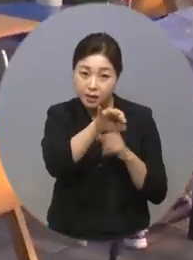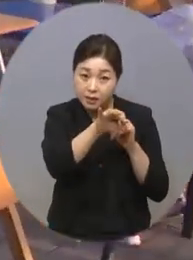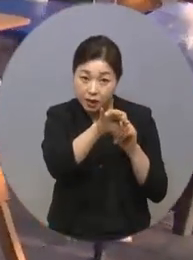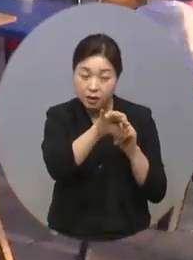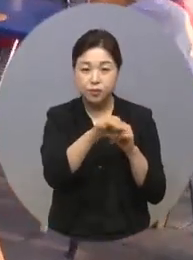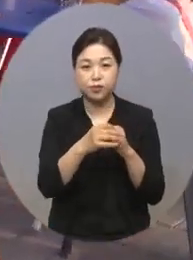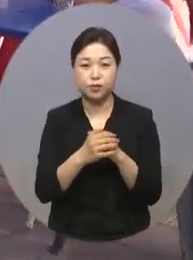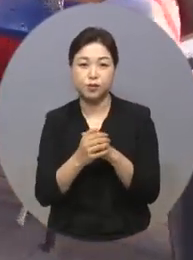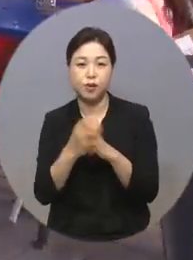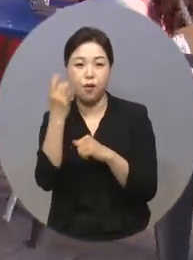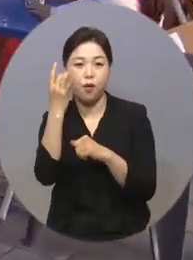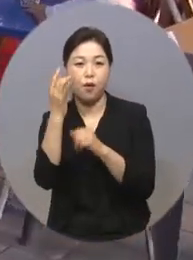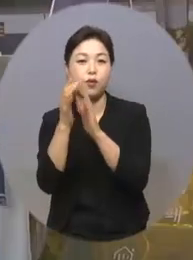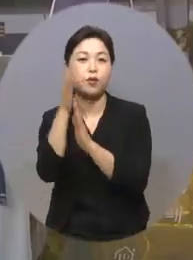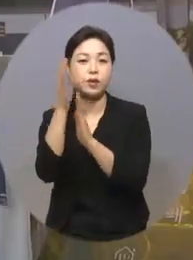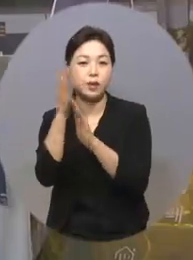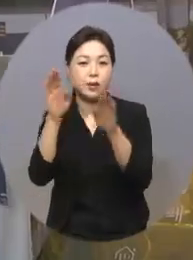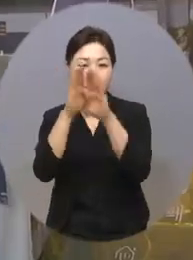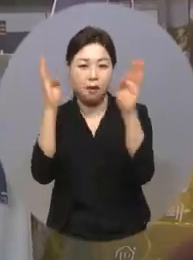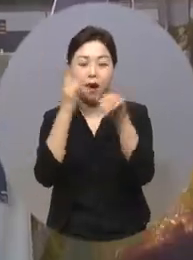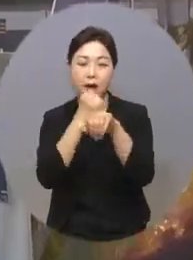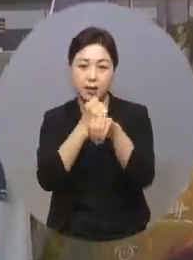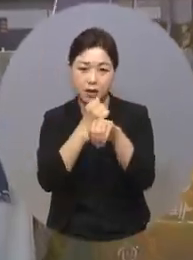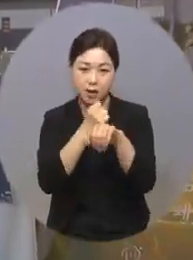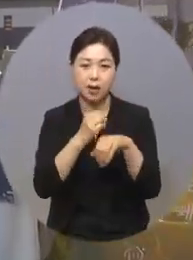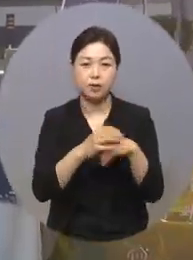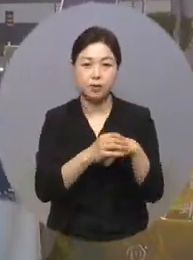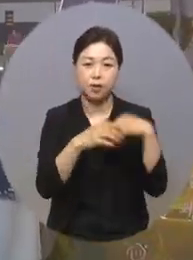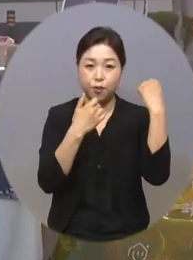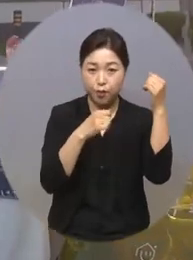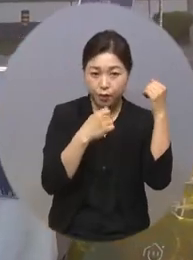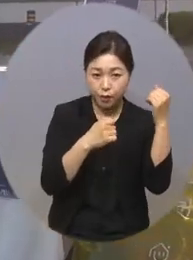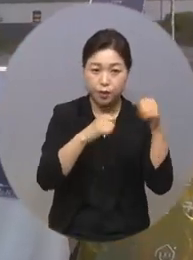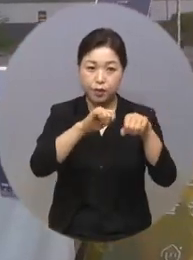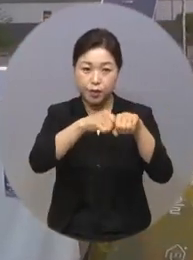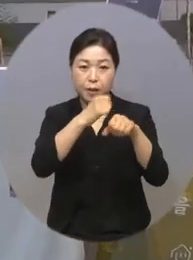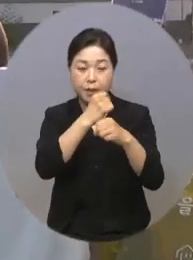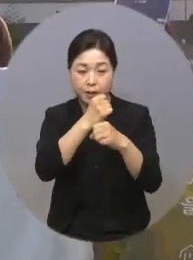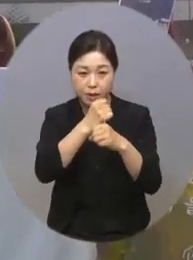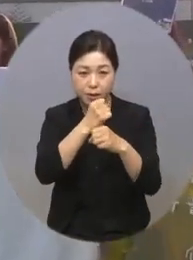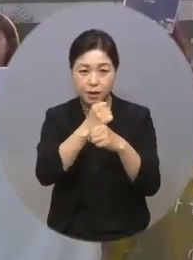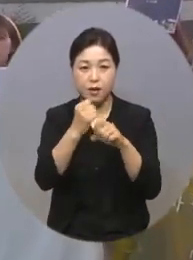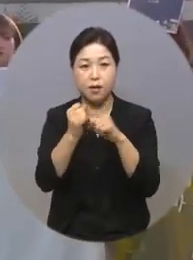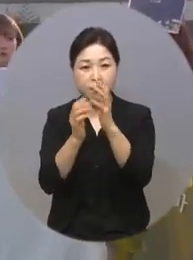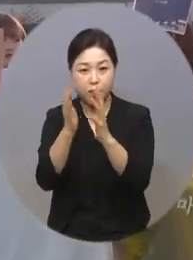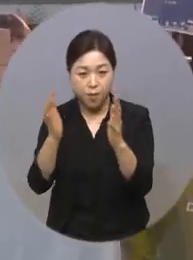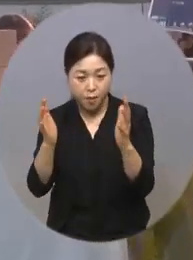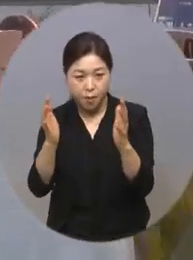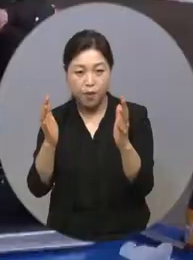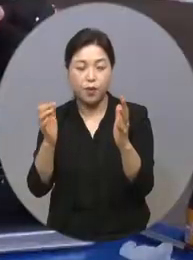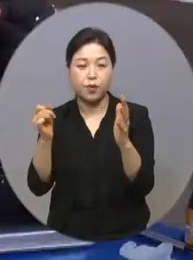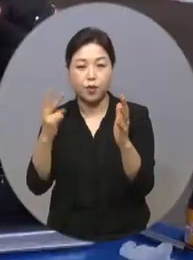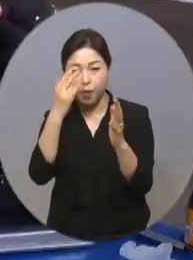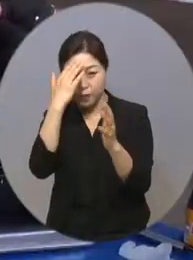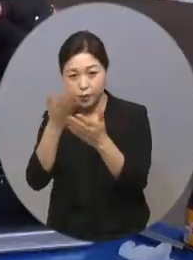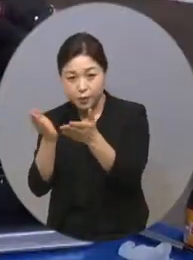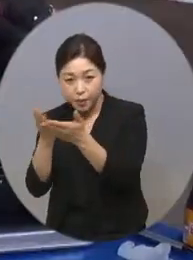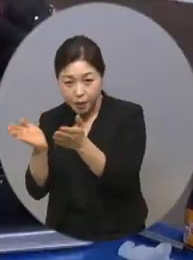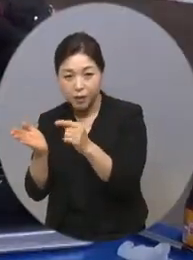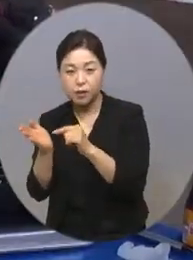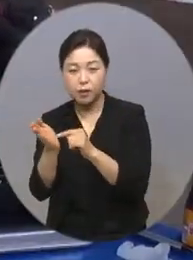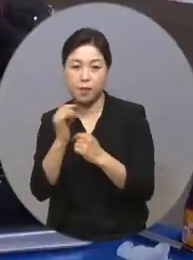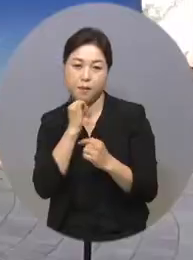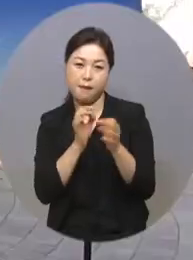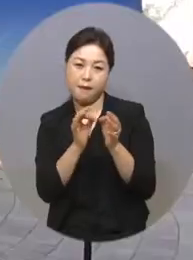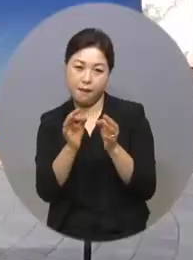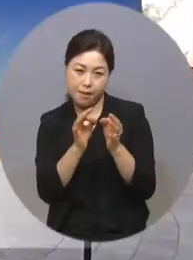행사는 어울림예술단의 공연과 열쇠고리 만들기, 허브모종 판매, 무료만음 등 플리마켓을 열어 특별한 시간도 함께